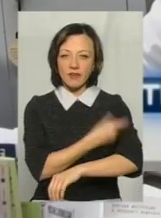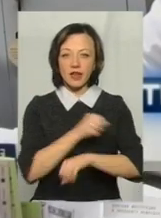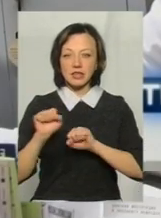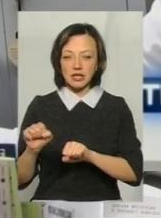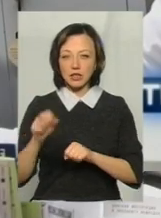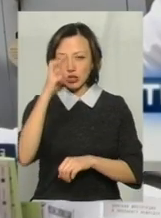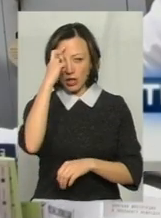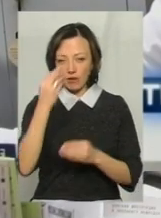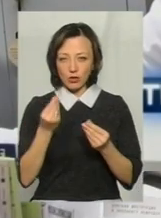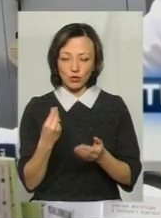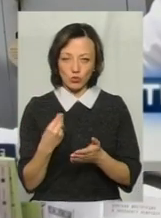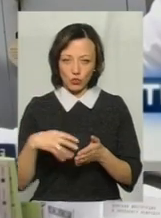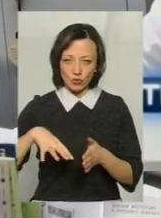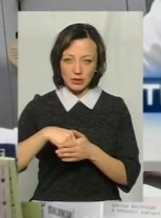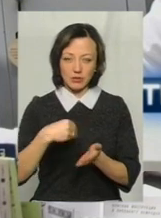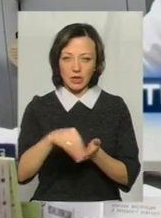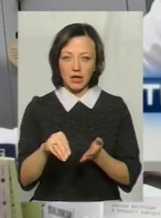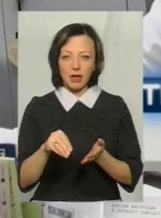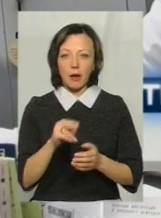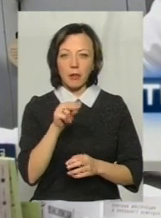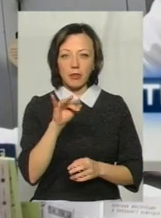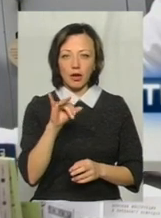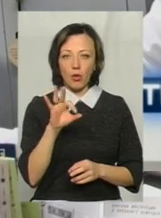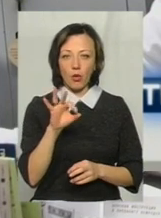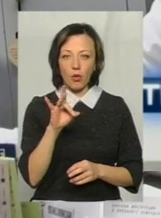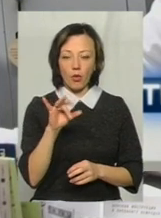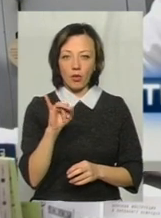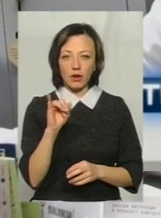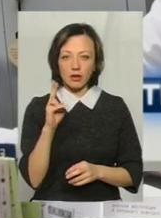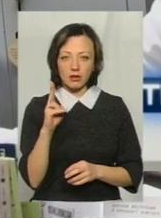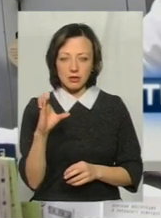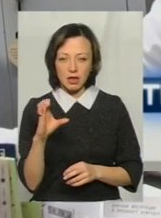державою за державний кошт, вакцина Пріорікс, кірпаротіт